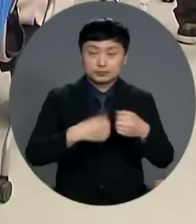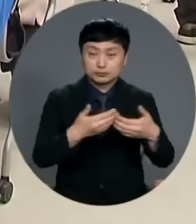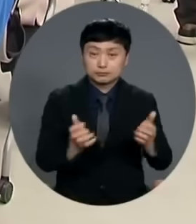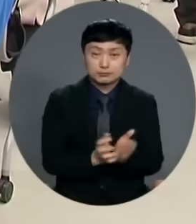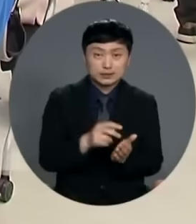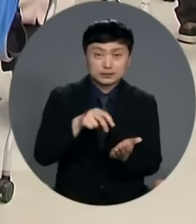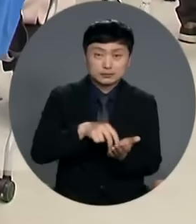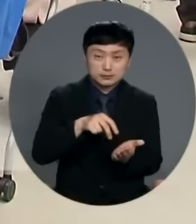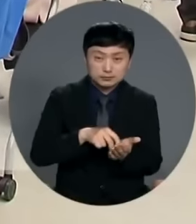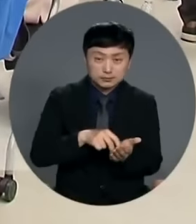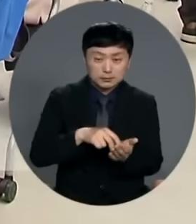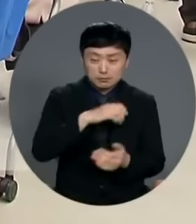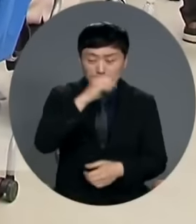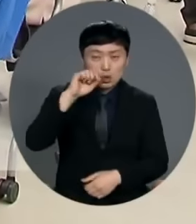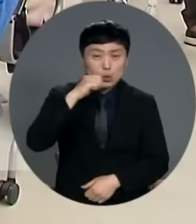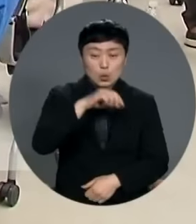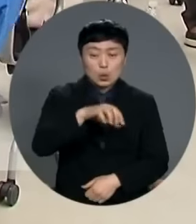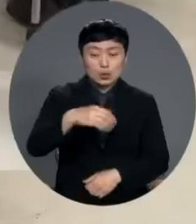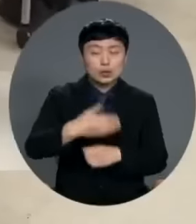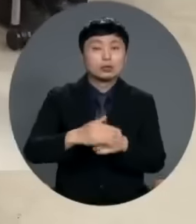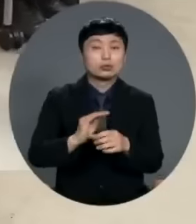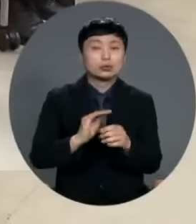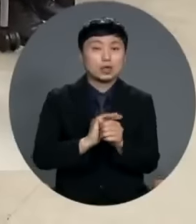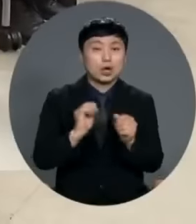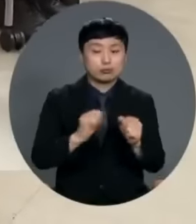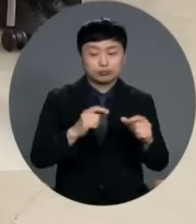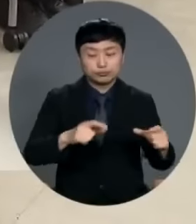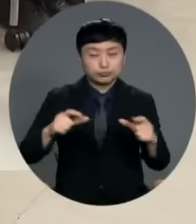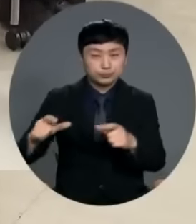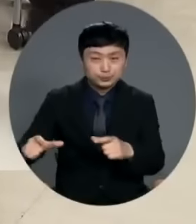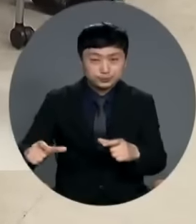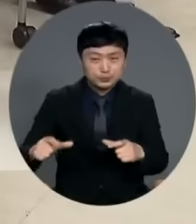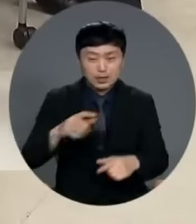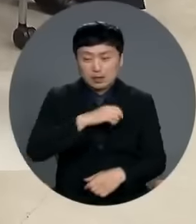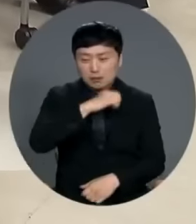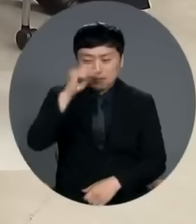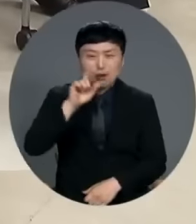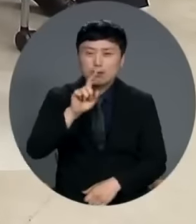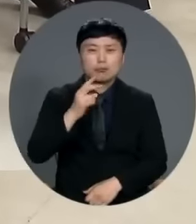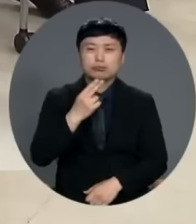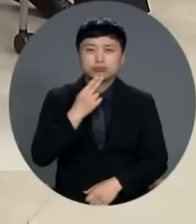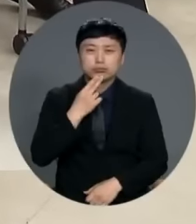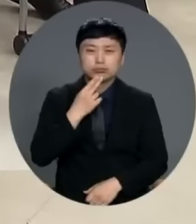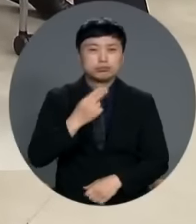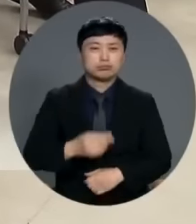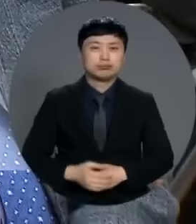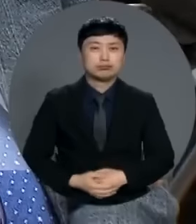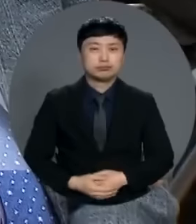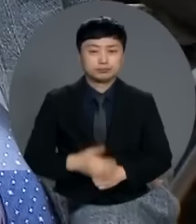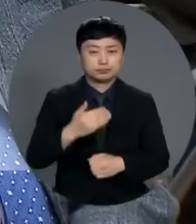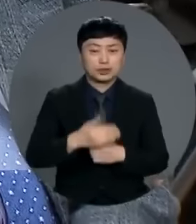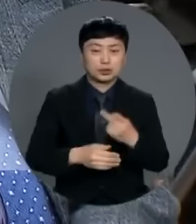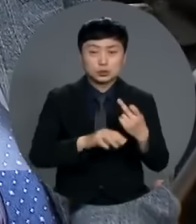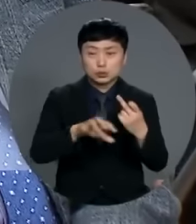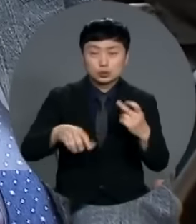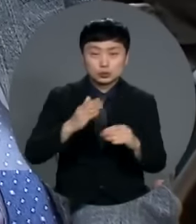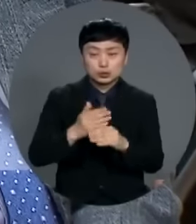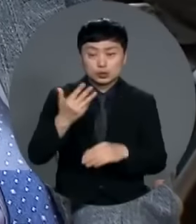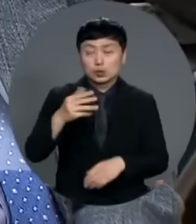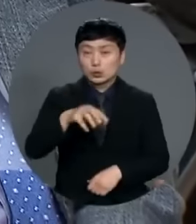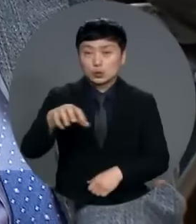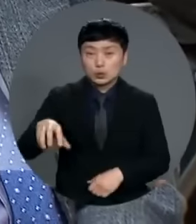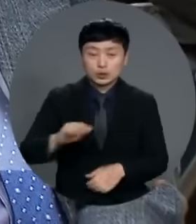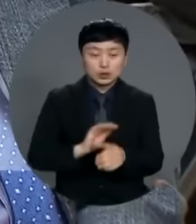더불어민주당은 불모지 중 불모지 대구 경북에서 지역구 당선인을 한 명도 배출하지 못했습니다. 대구 12곳 중